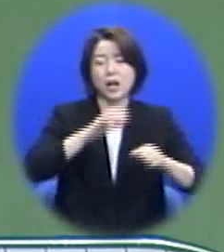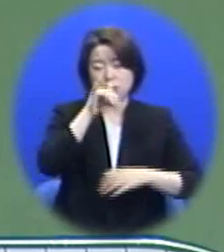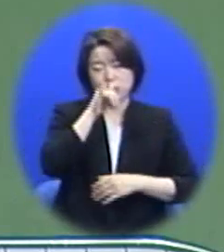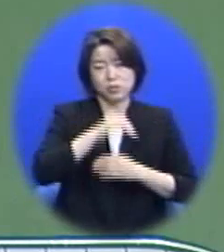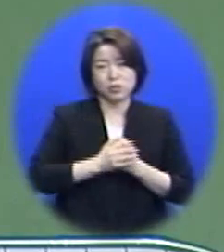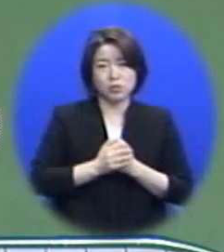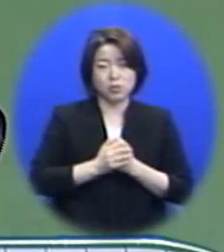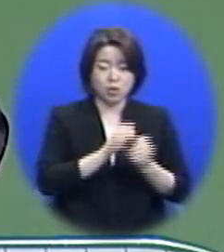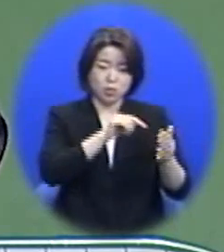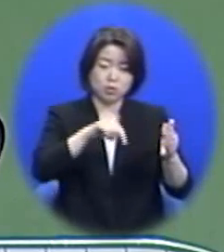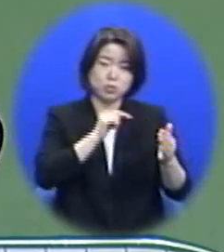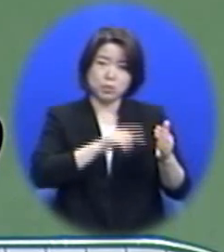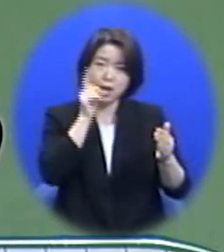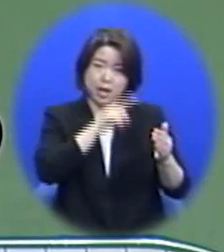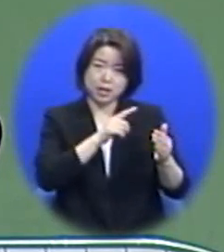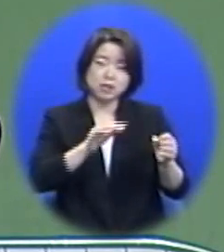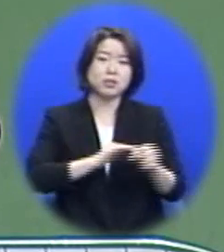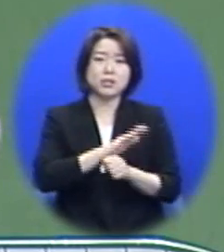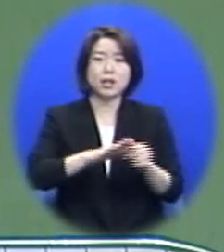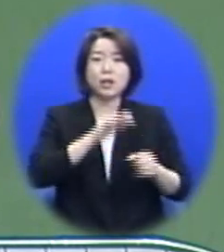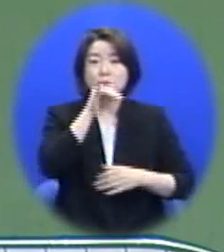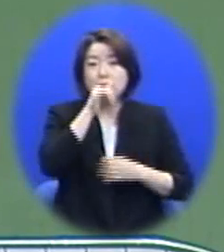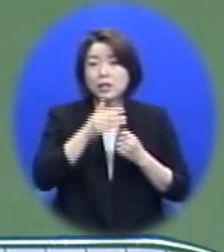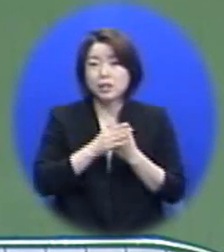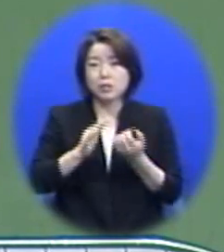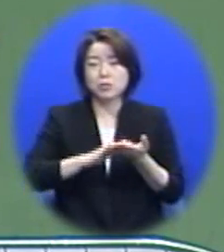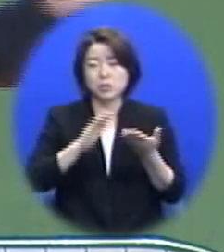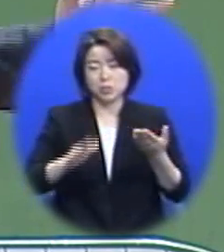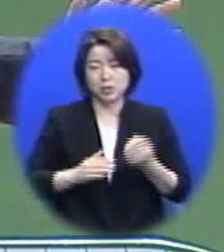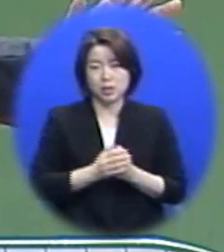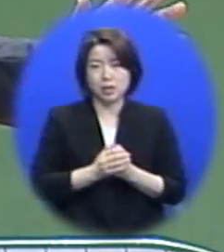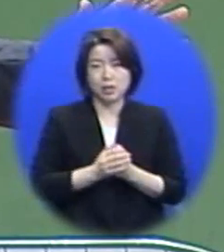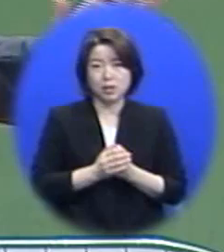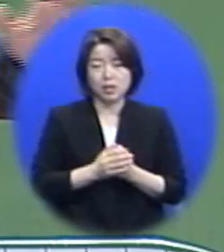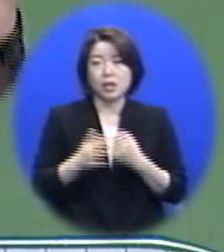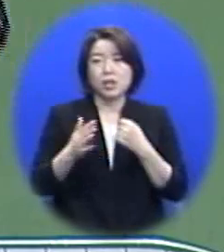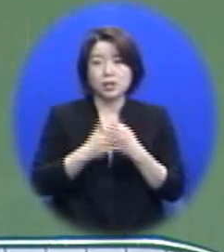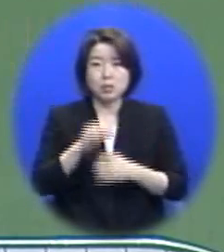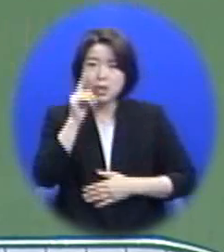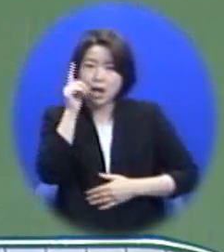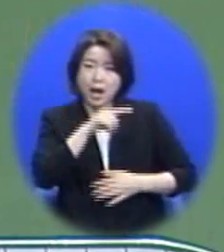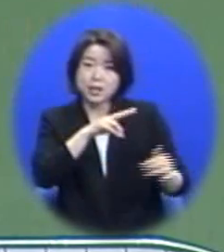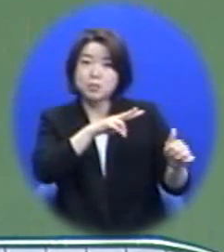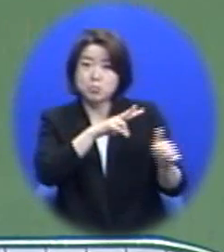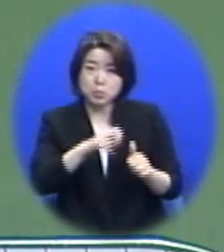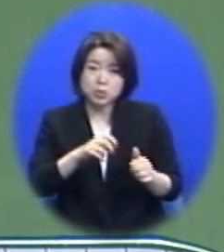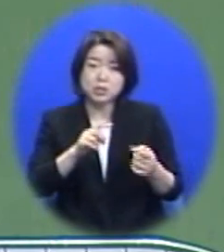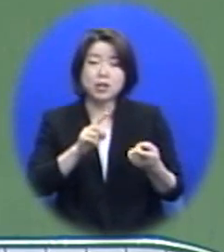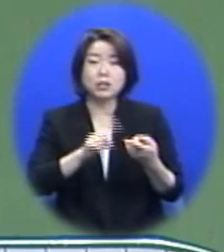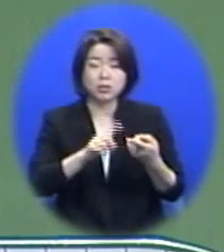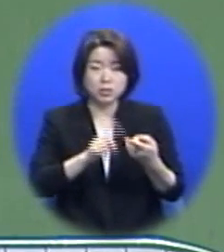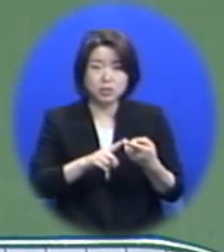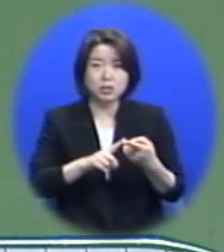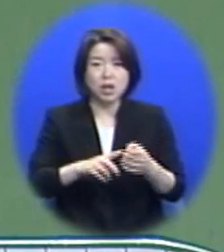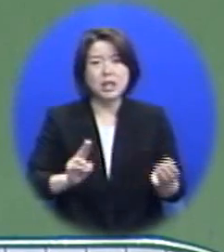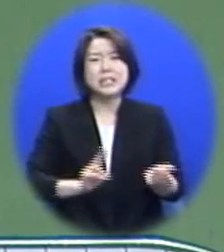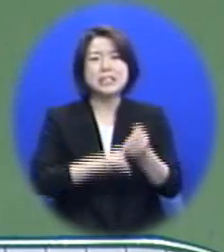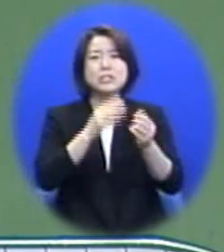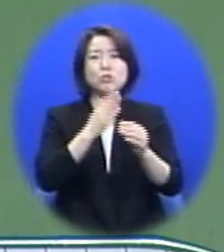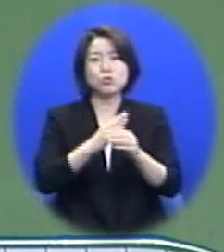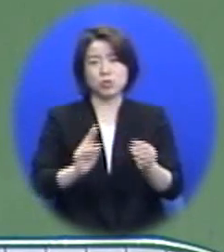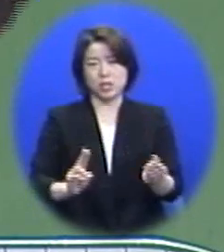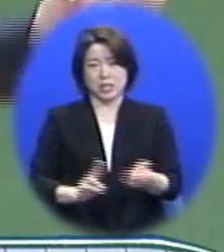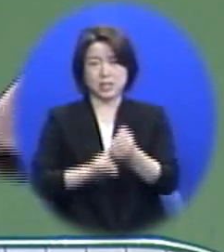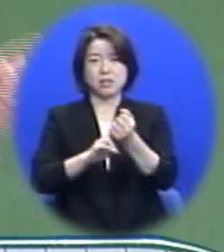속에 악을 사랑하는 것이기도 그러므로 악이 미워진다 것은 기적 중의 기적입니다 우리